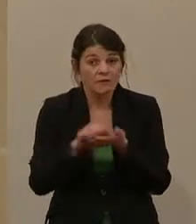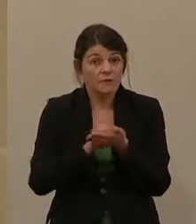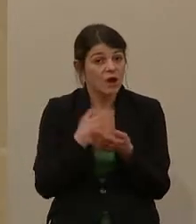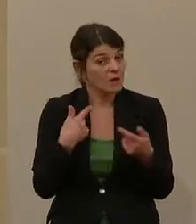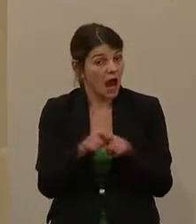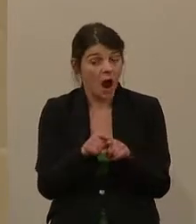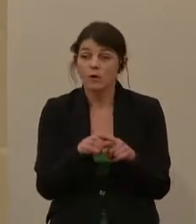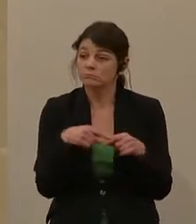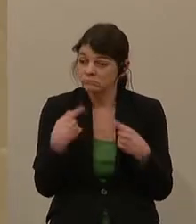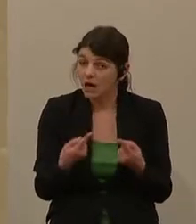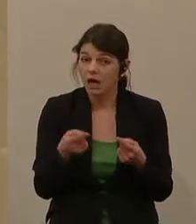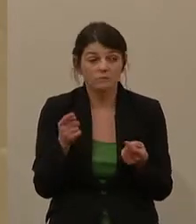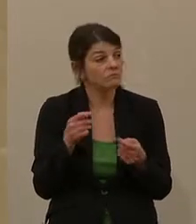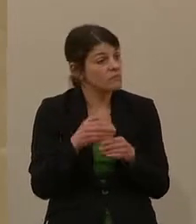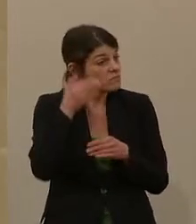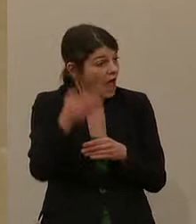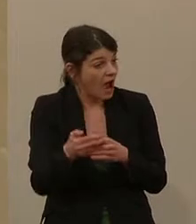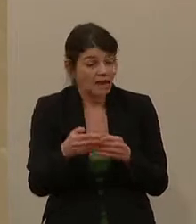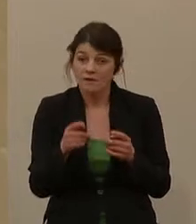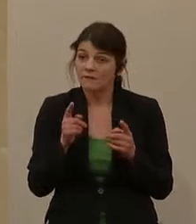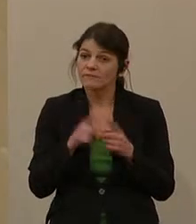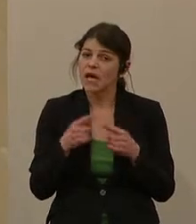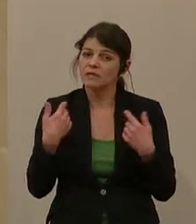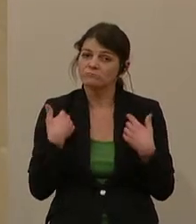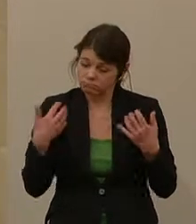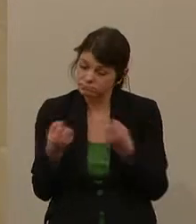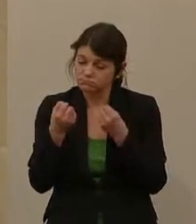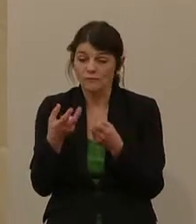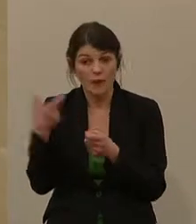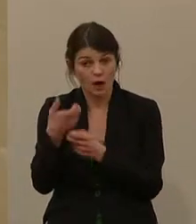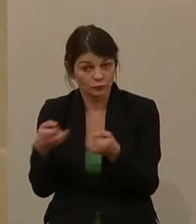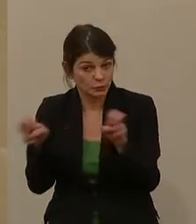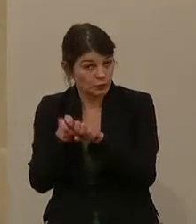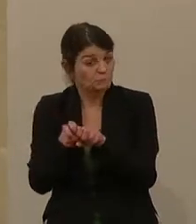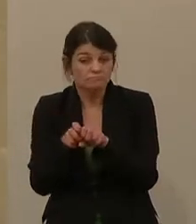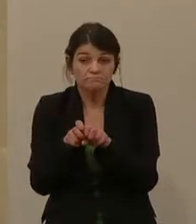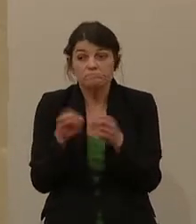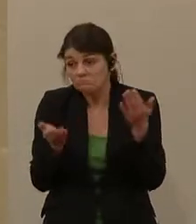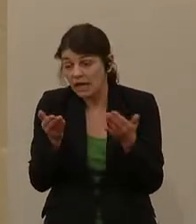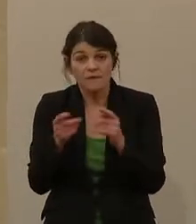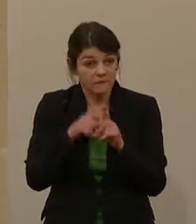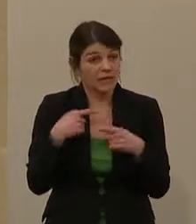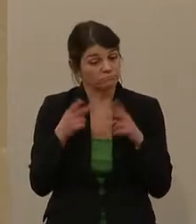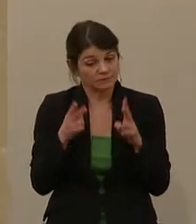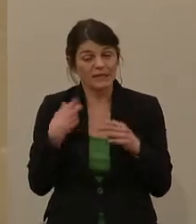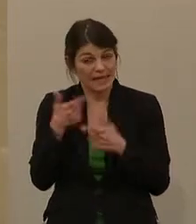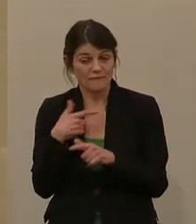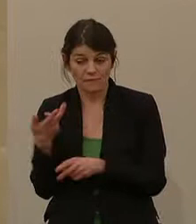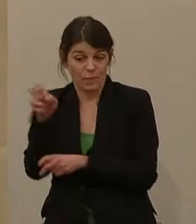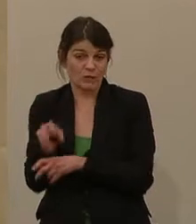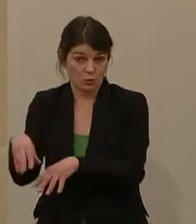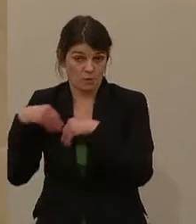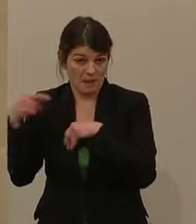natürlich Ihre Zustimmung dann nachher bei der Konstituierung des Ausschusses vorausgesetzt dass ich in diesem Finanzausschuss den Vorsitz übernehmen